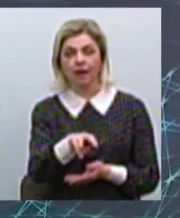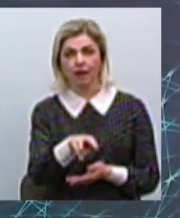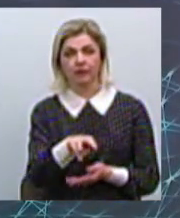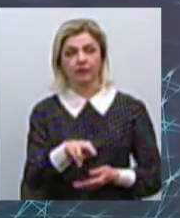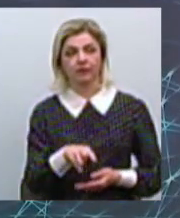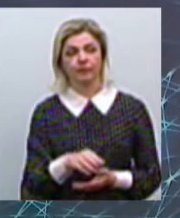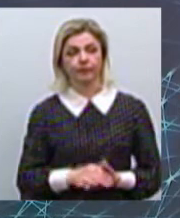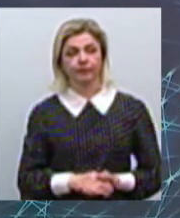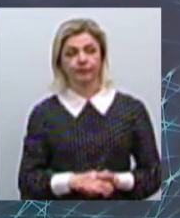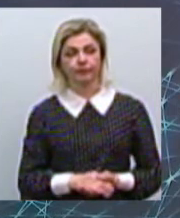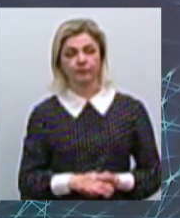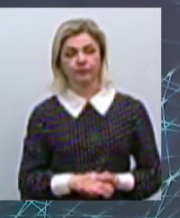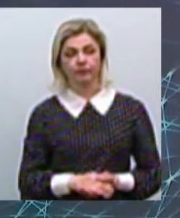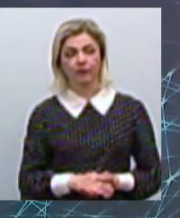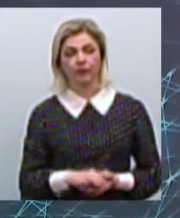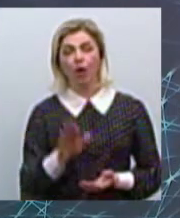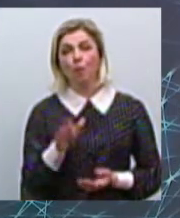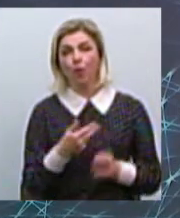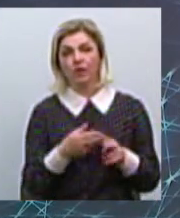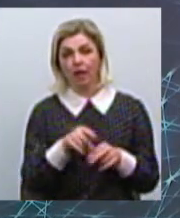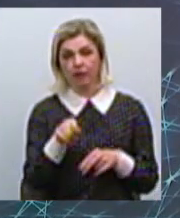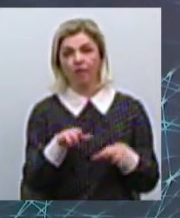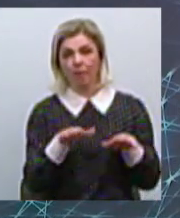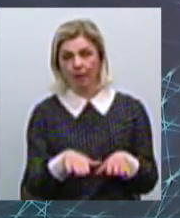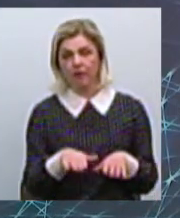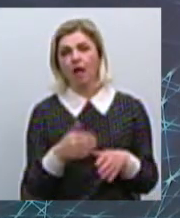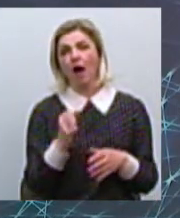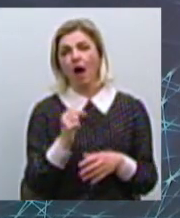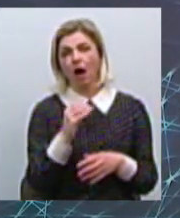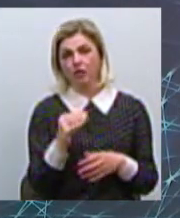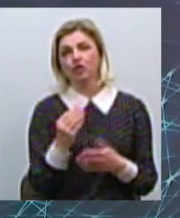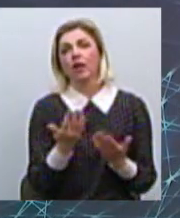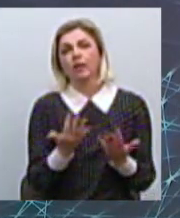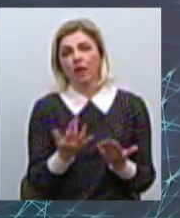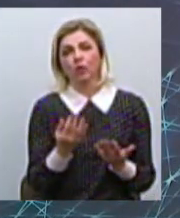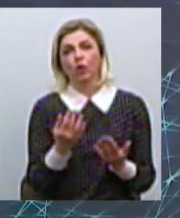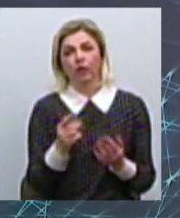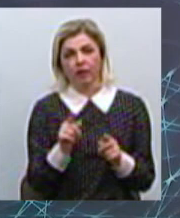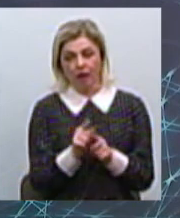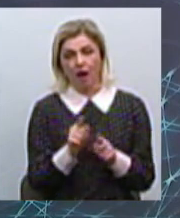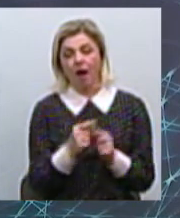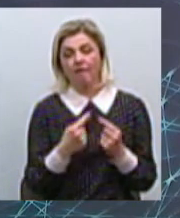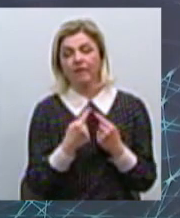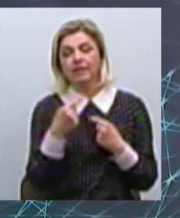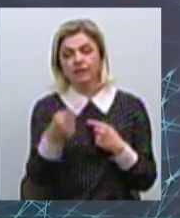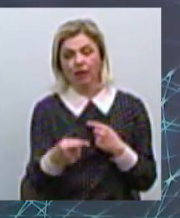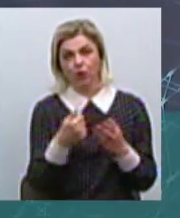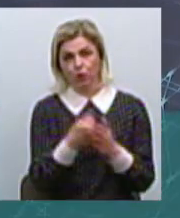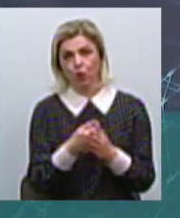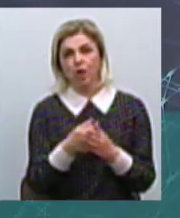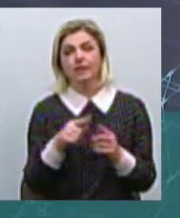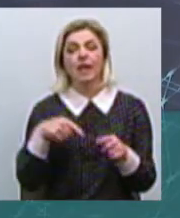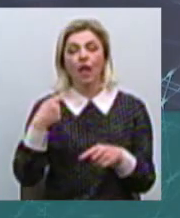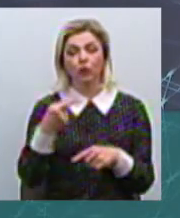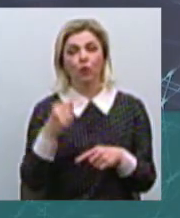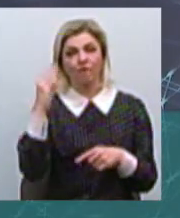в один напрямок руху. І після цього місця теж там аж десь стільки ж є така ж відстань до наступного світлофора, який на